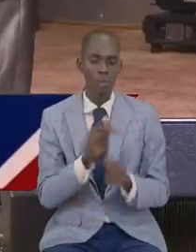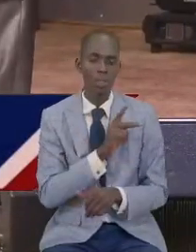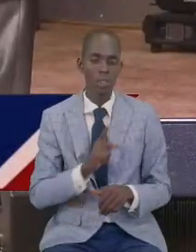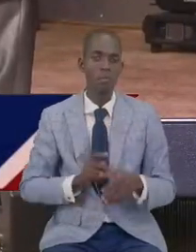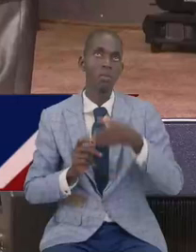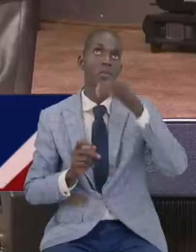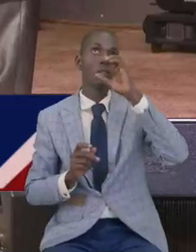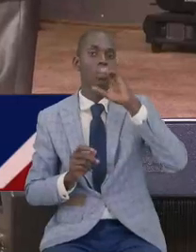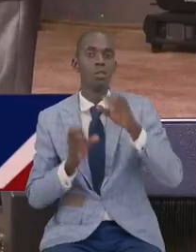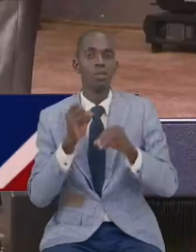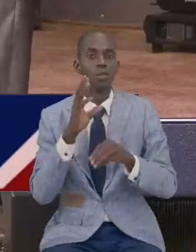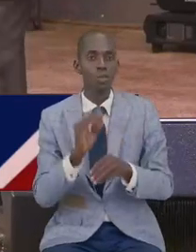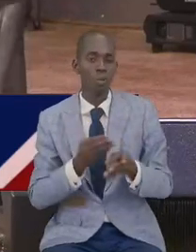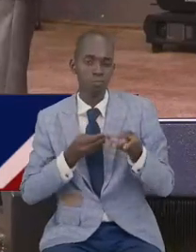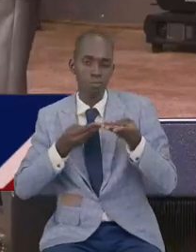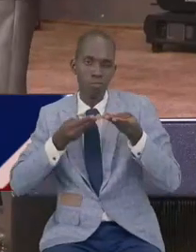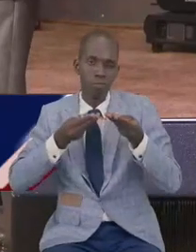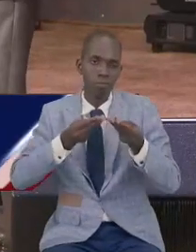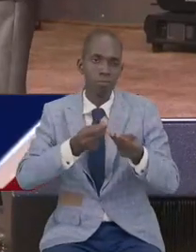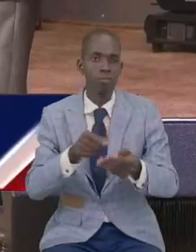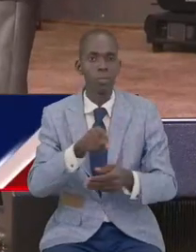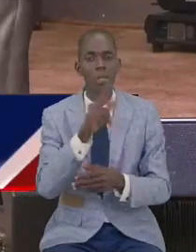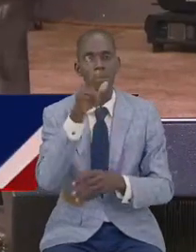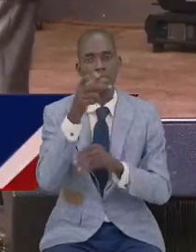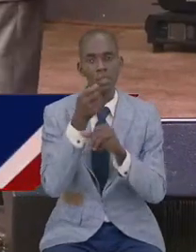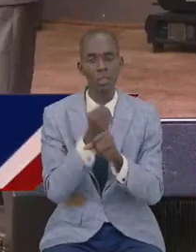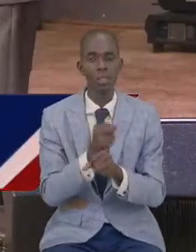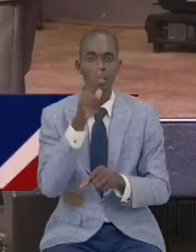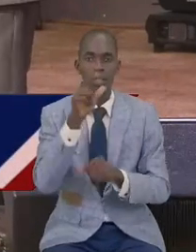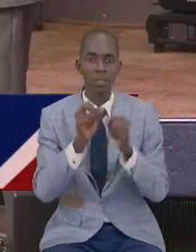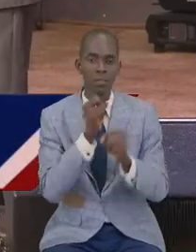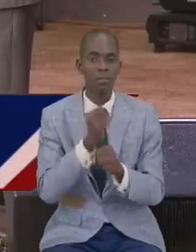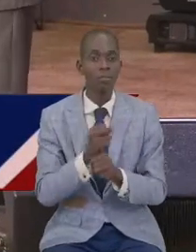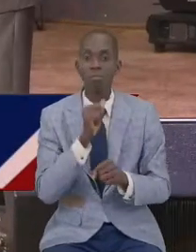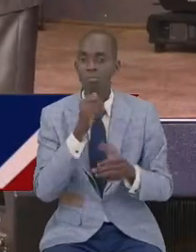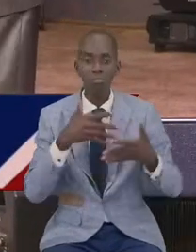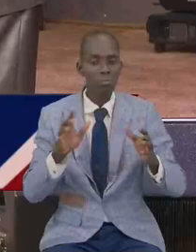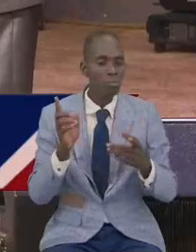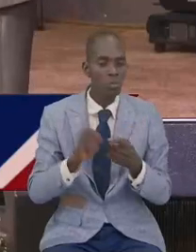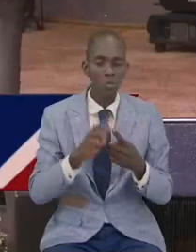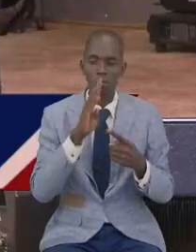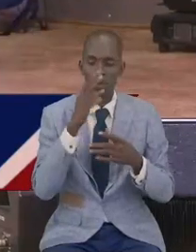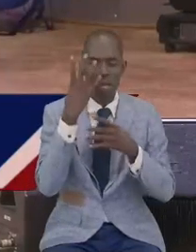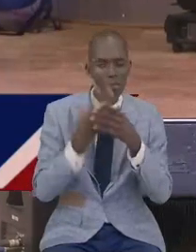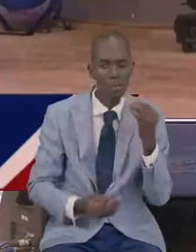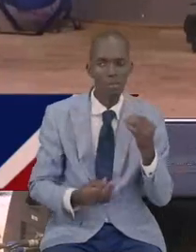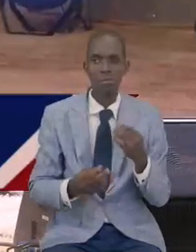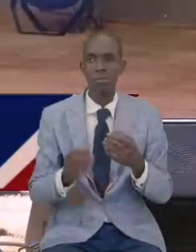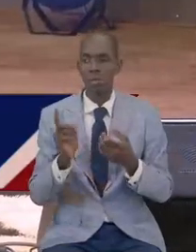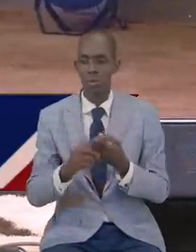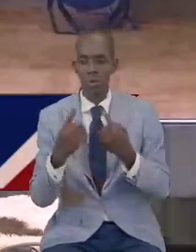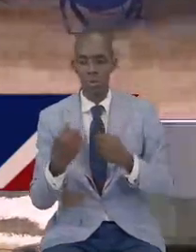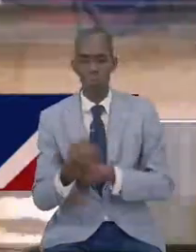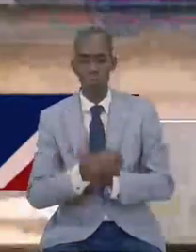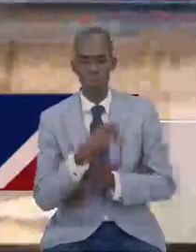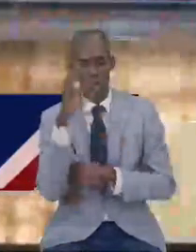buvaient, voulant les élever pendant 3 années. Ne sont pas permis d'être absents. Tu viens aujourd'hui, tu ne